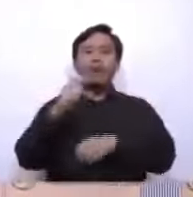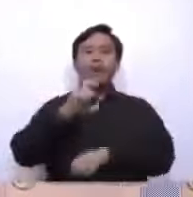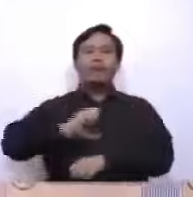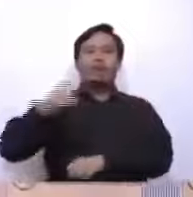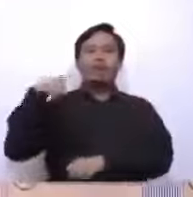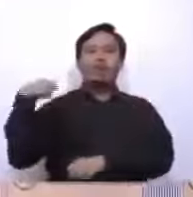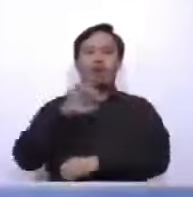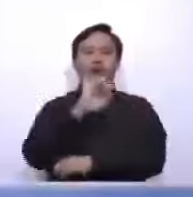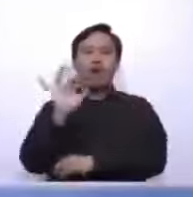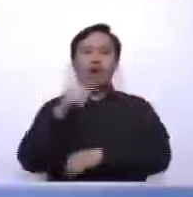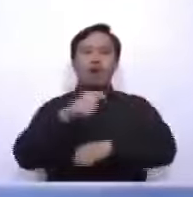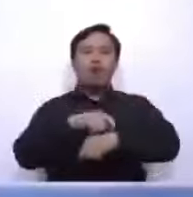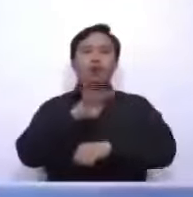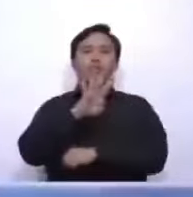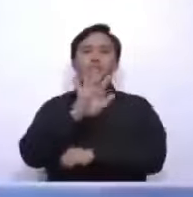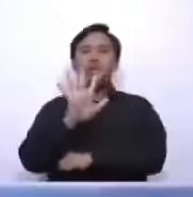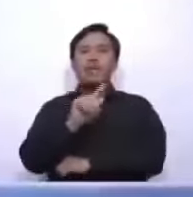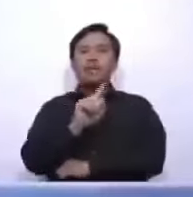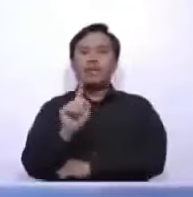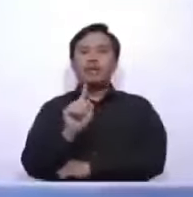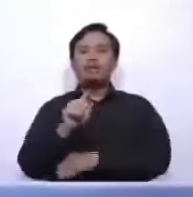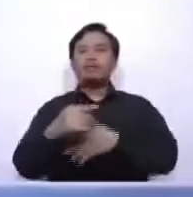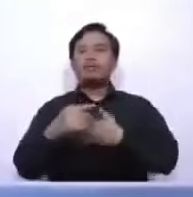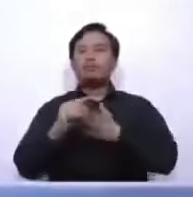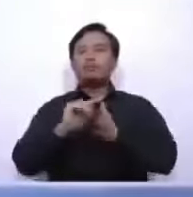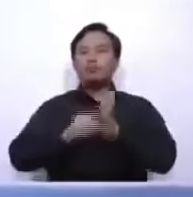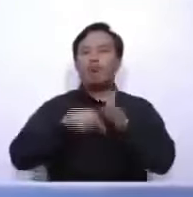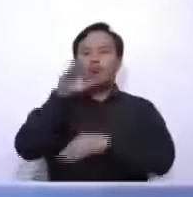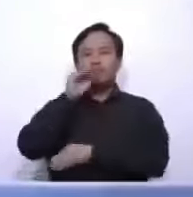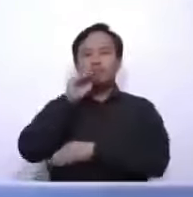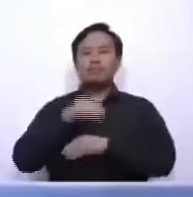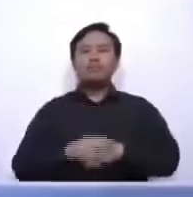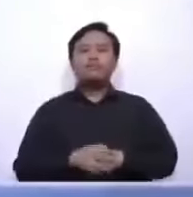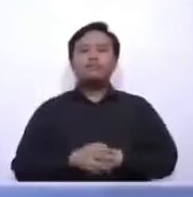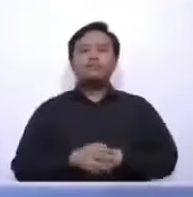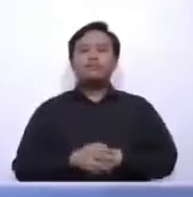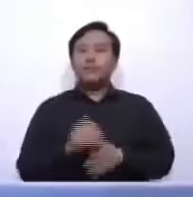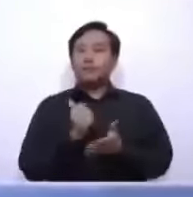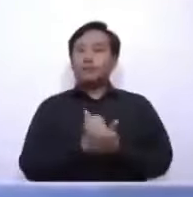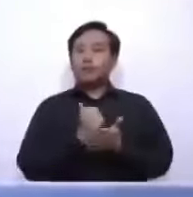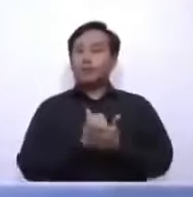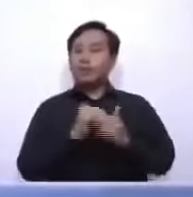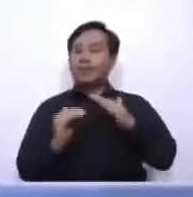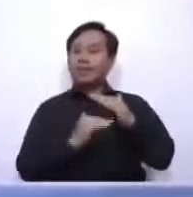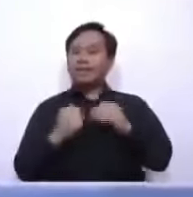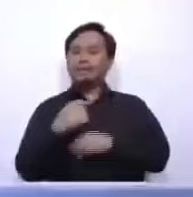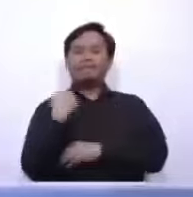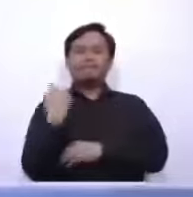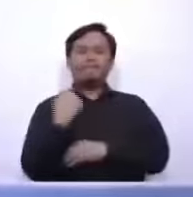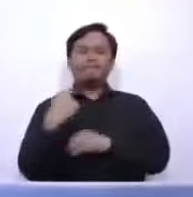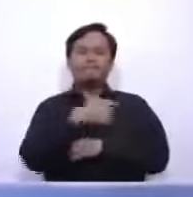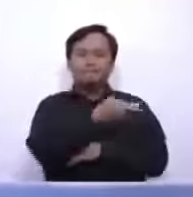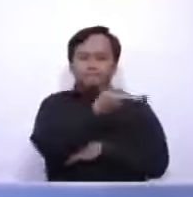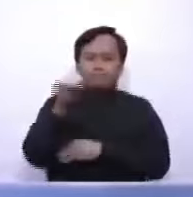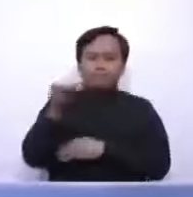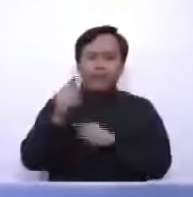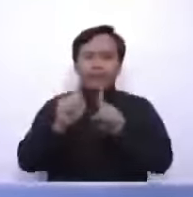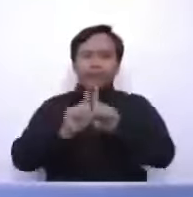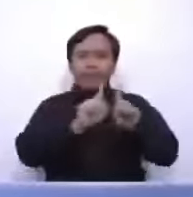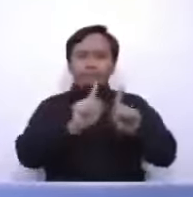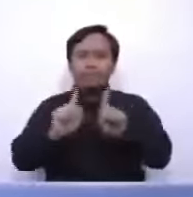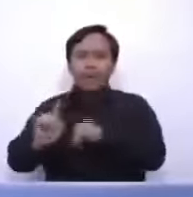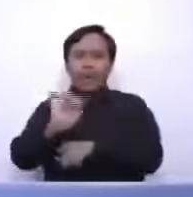Waktu Anda 45 detik dimulai saat Anda berbicara. Pada dasarnya kami menyetujui apa yang disampaikan oleh